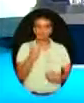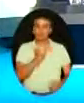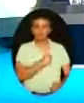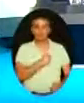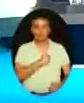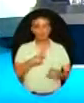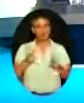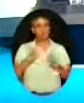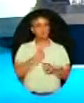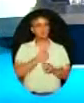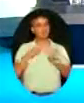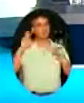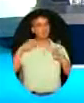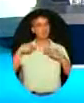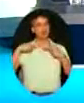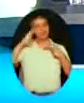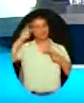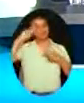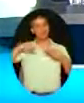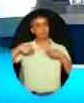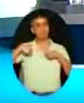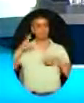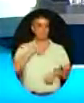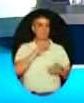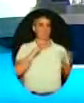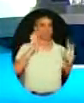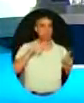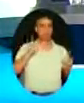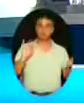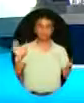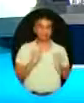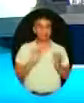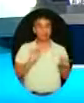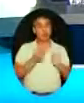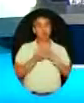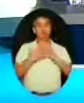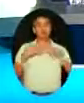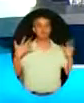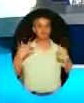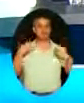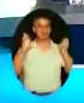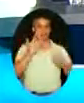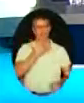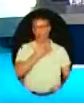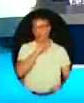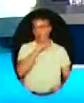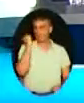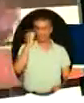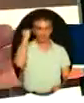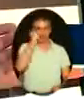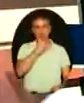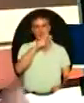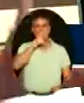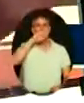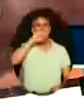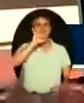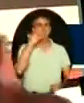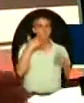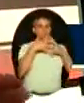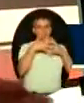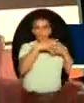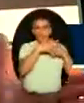דת הפוליטיקלי קורקט ודת האסלאם, שהם ביחד אויב קטלני לכל תרבות המערב. אתמול היה פיגוע דקירה במיניסוטה, יש